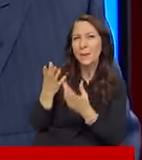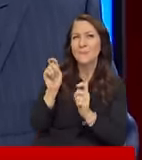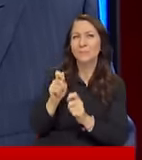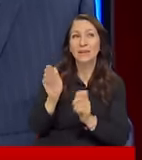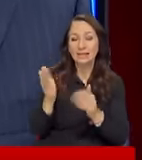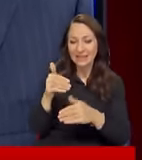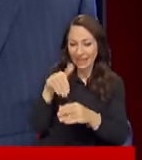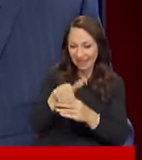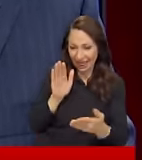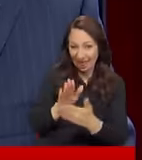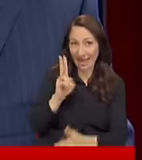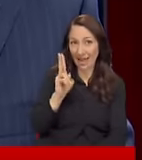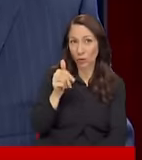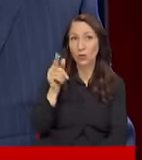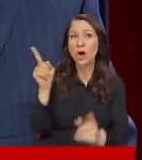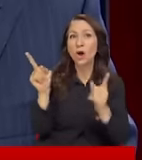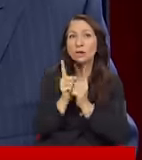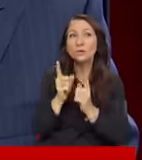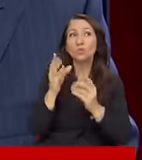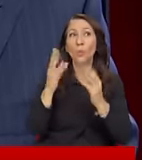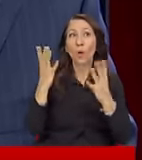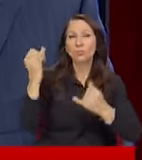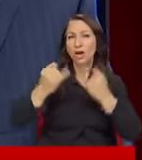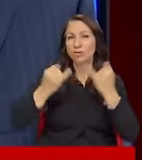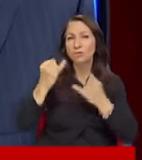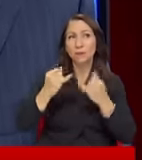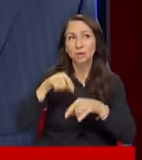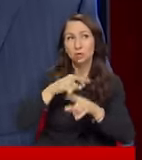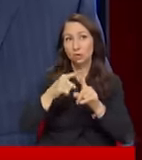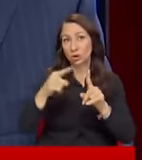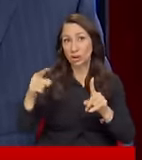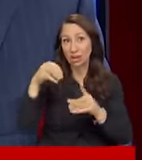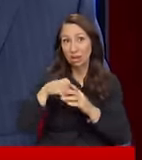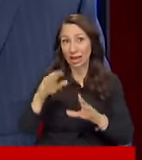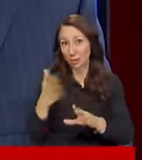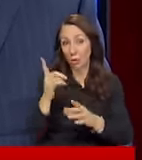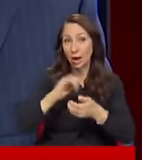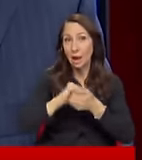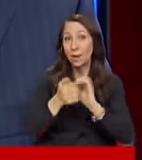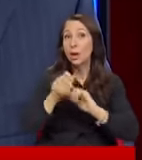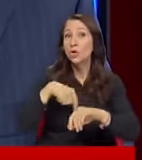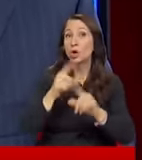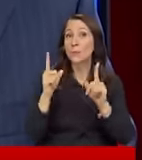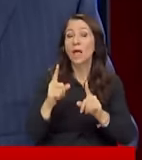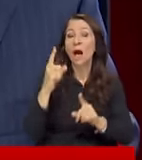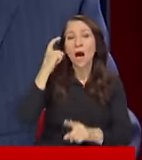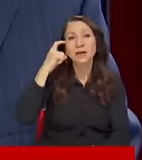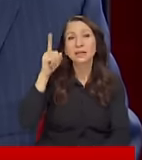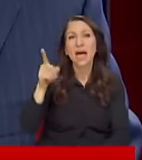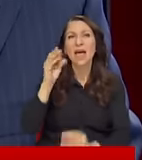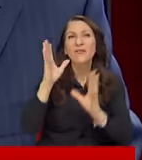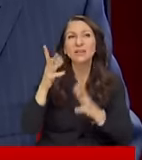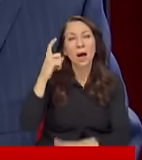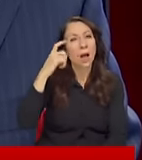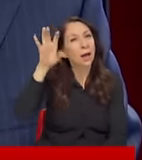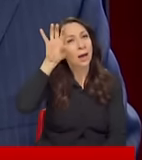Yani sandığa iki gün kala bir özetleyecek olursak hararetli, bol polemikli bir sürecin de içinden geçiyoruz. O kampanya döneminde aklınızda en çok